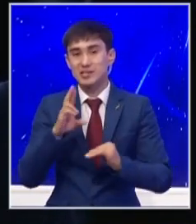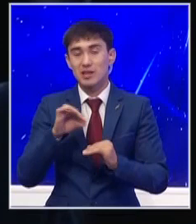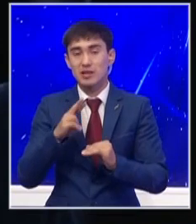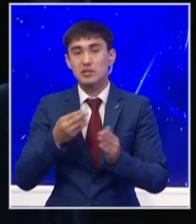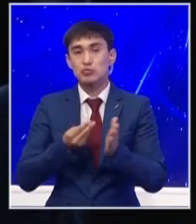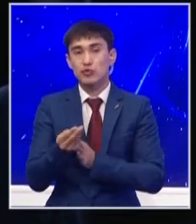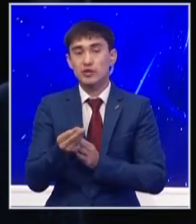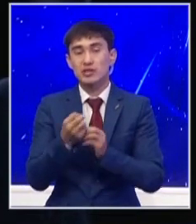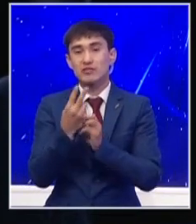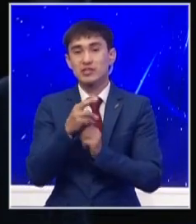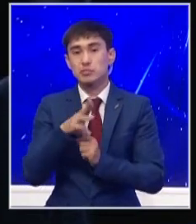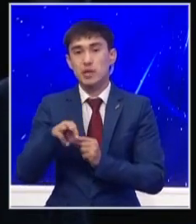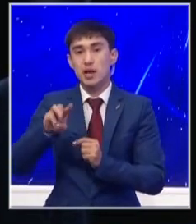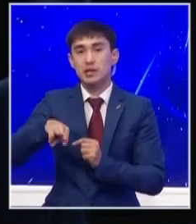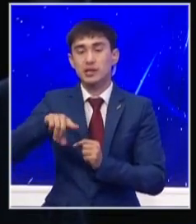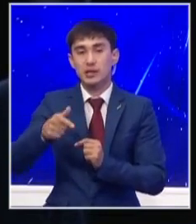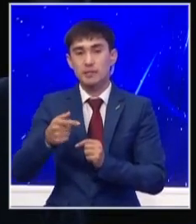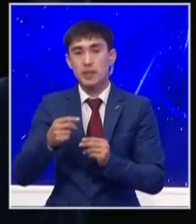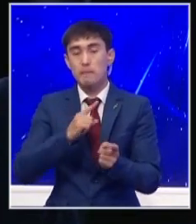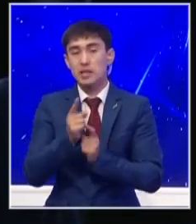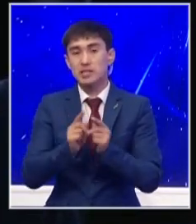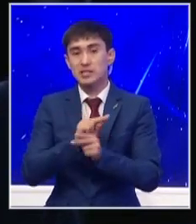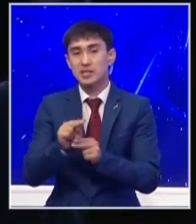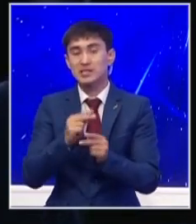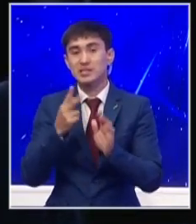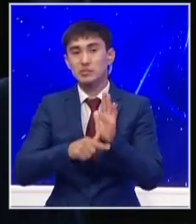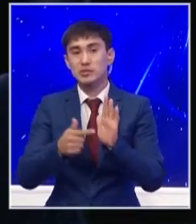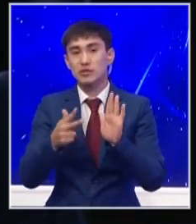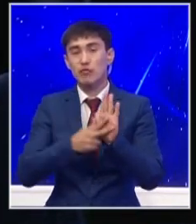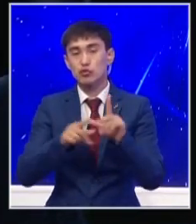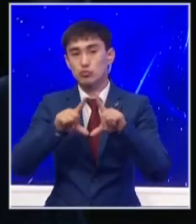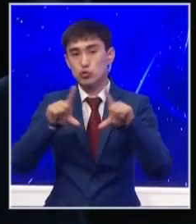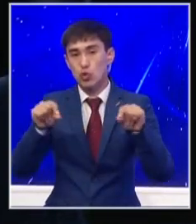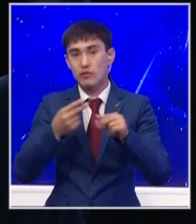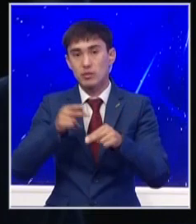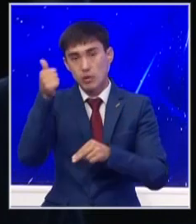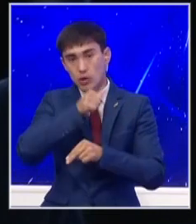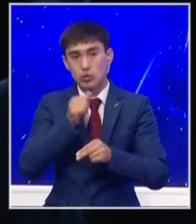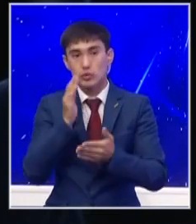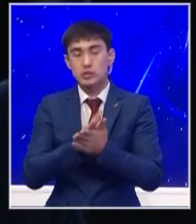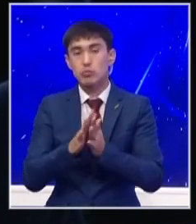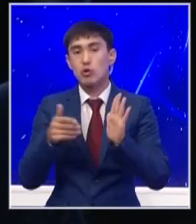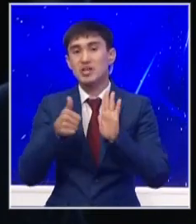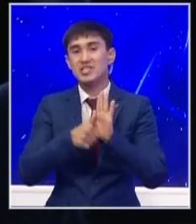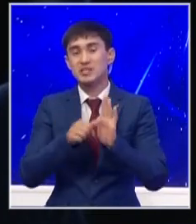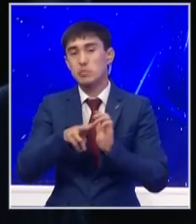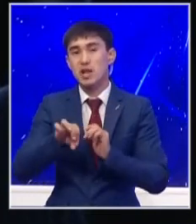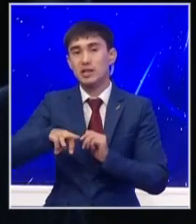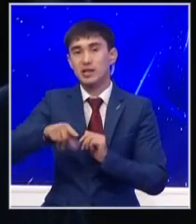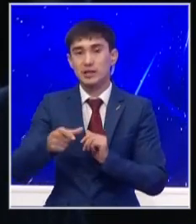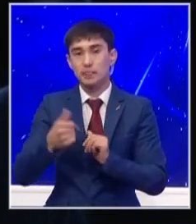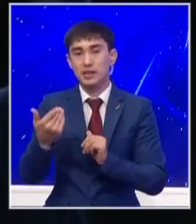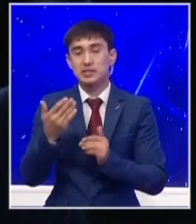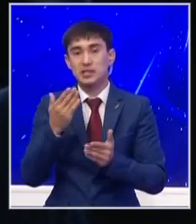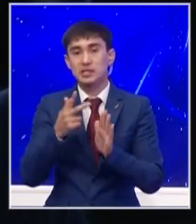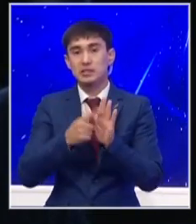бюджета выделено 12 миллиардов тенге. На модернизацию 78 школ в текущем году предусмотрено более 6 миллиардов тенге. Из